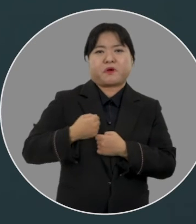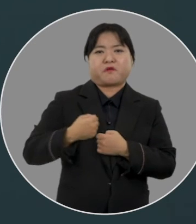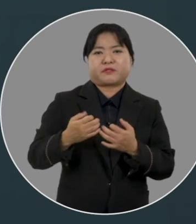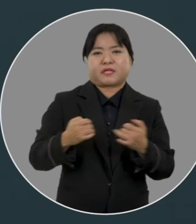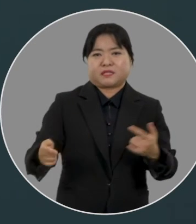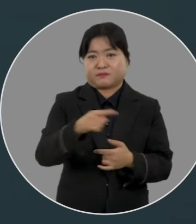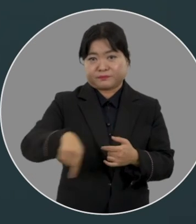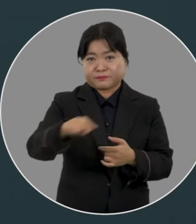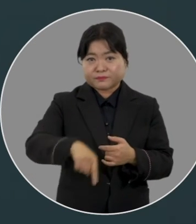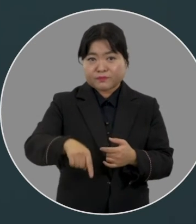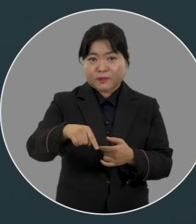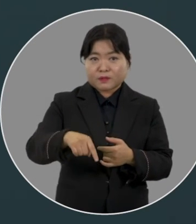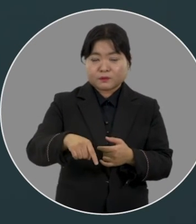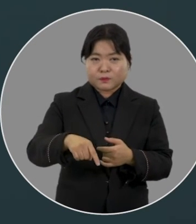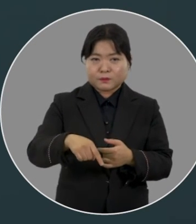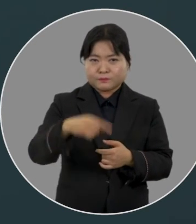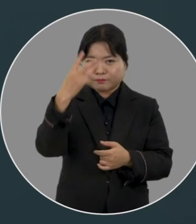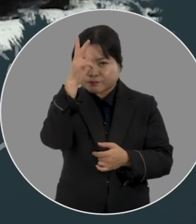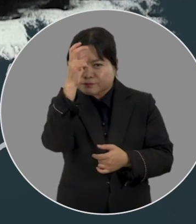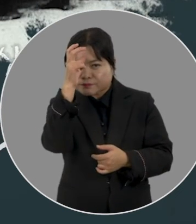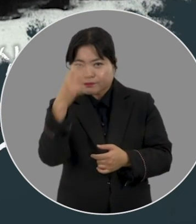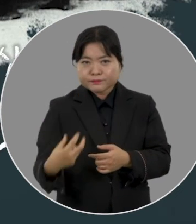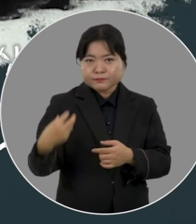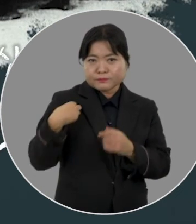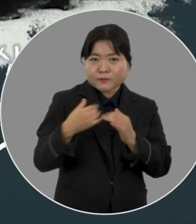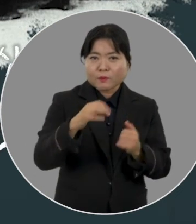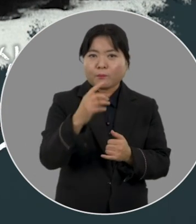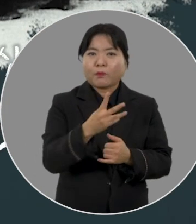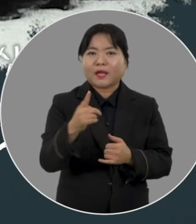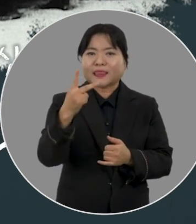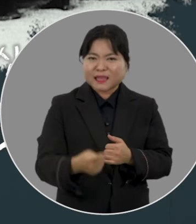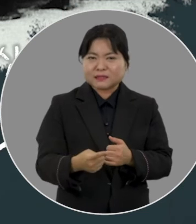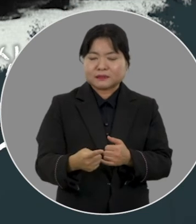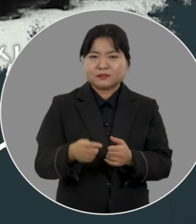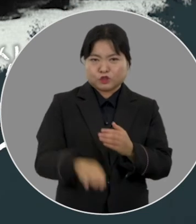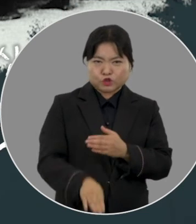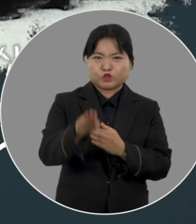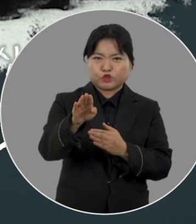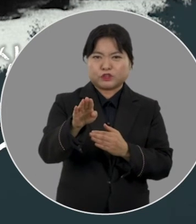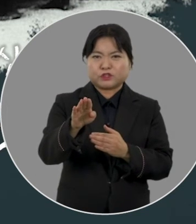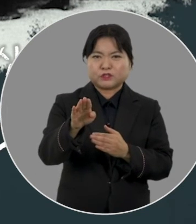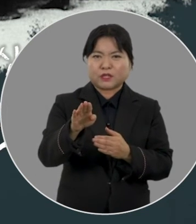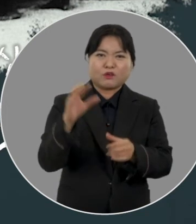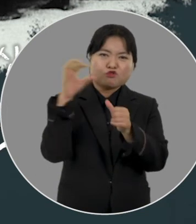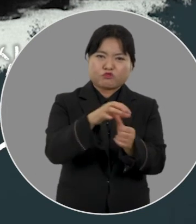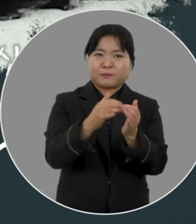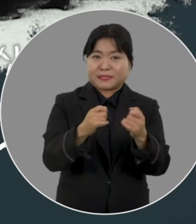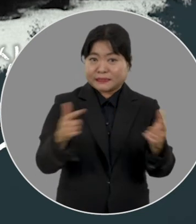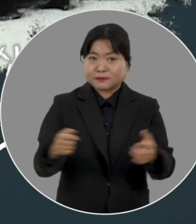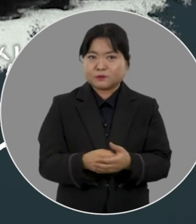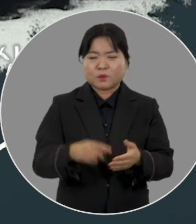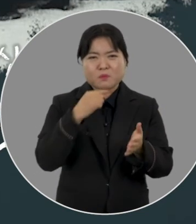그 다음 치안 질서를 유지했던 사람들은 폴란드 출신의 수감자들이었죠. 그 다음에 피범벅이